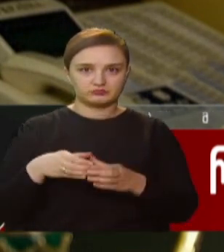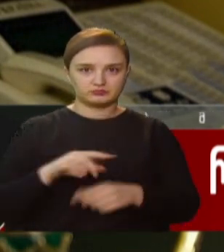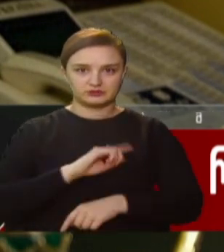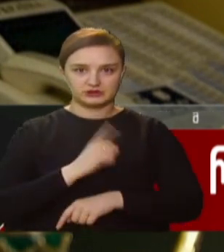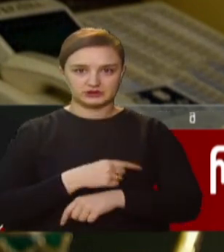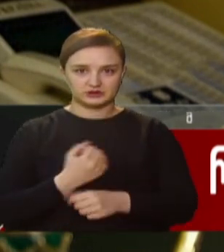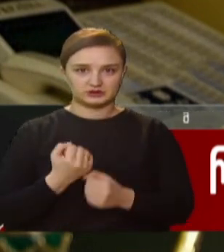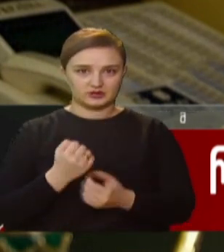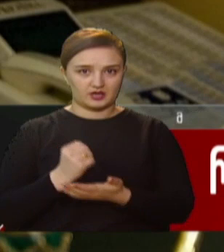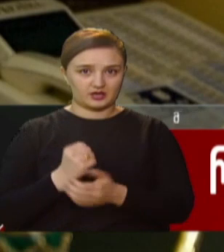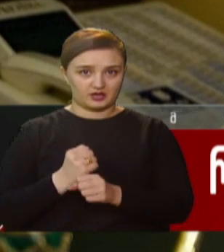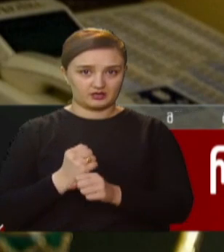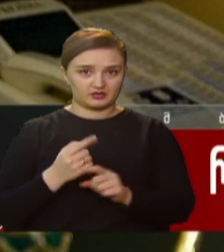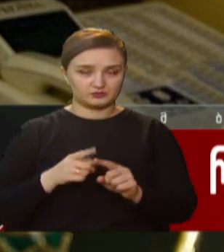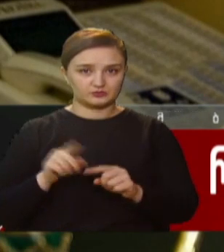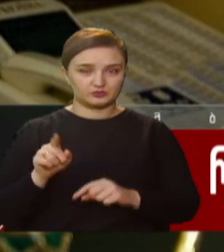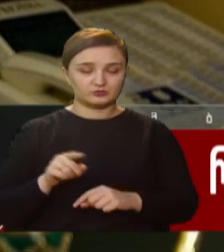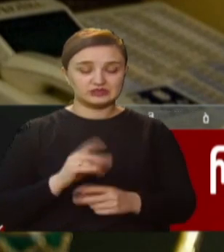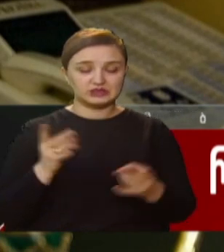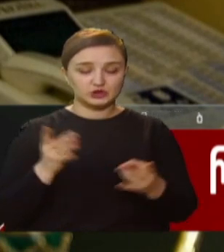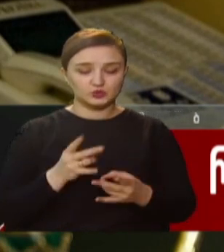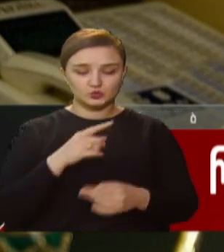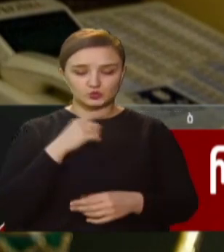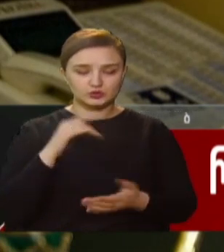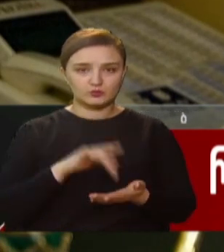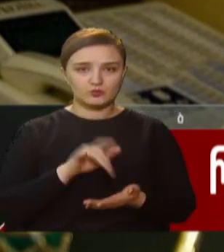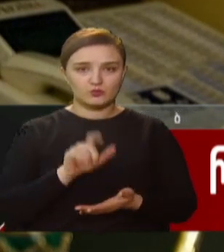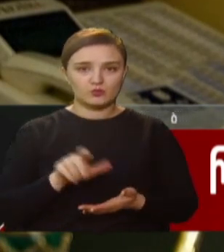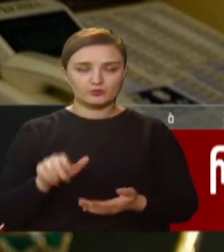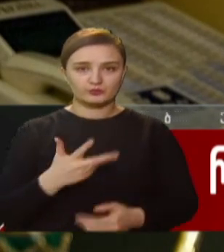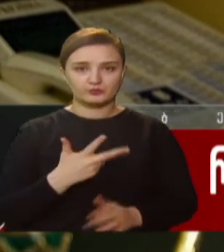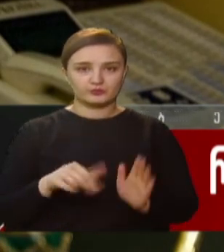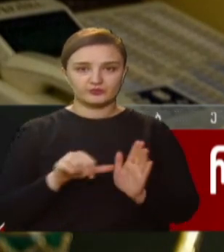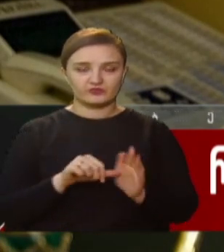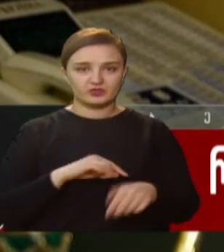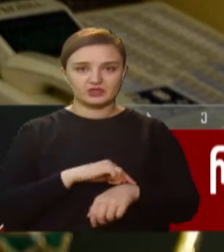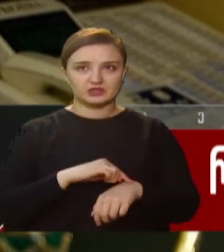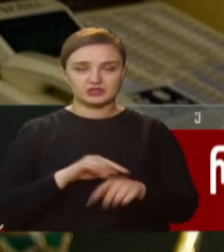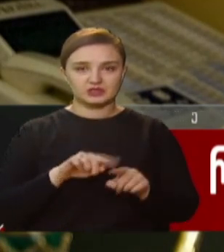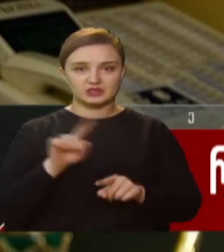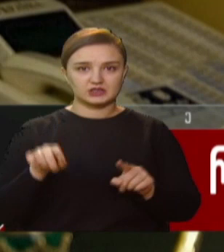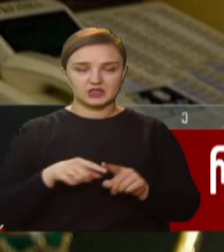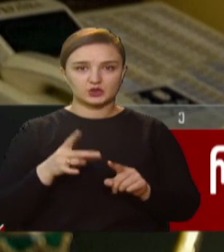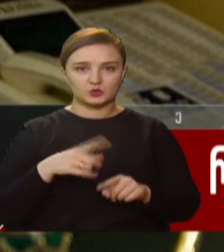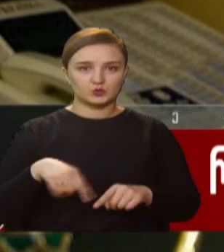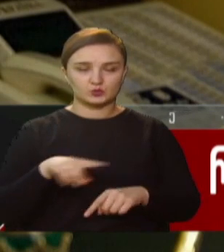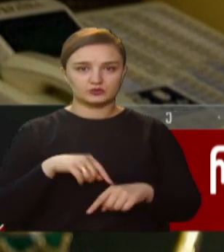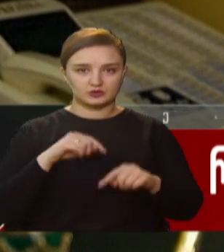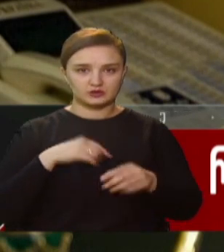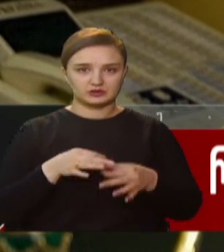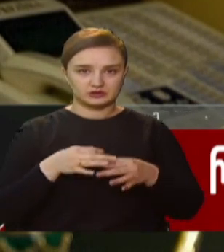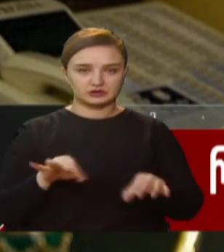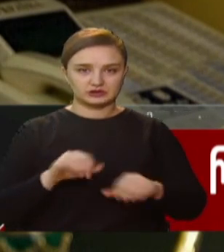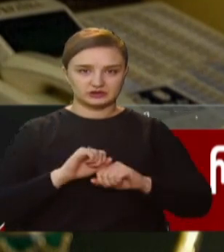რამეა საჭირო და არა საშობაო ზავი. Საჭიროა, რომ რუსეთის მოქალაქეებმა 36 საათით მაინც მოიკრიბონ სიმამაცე,